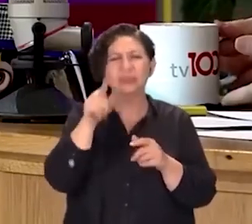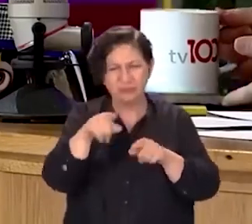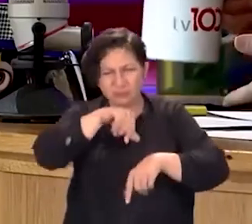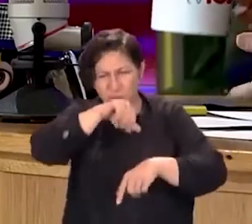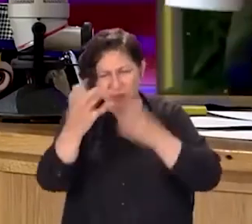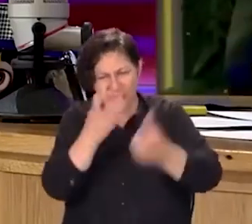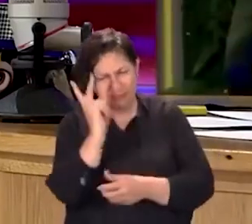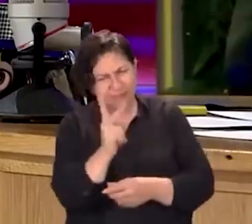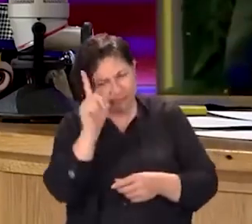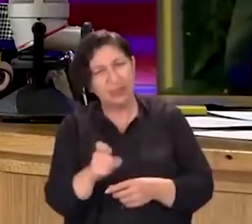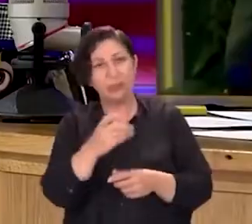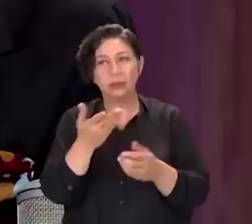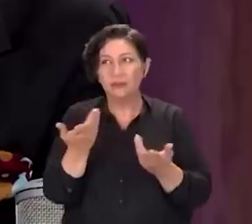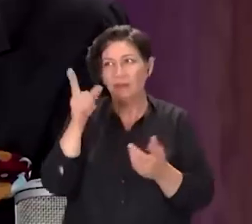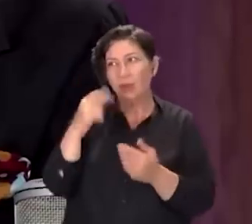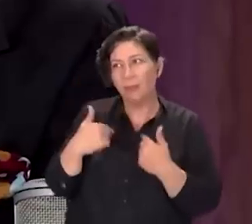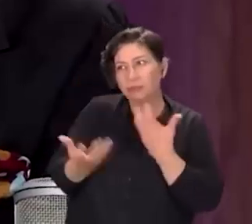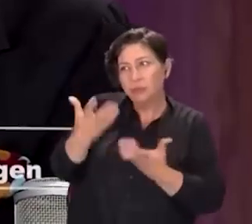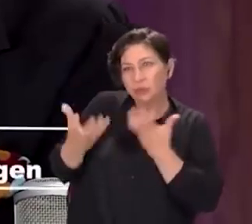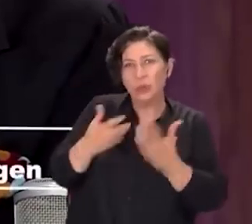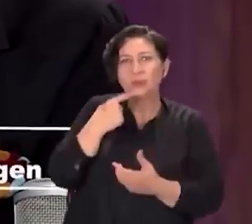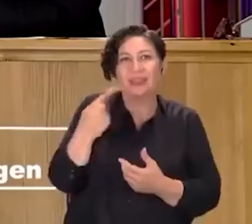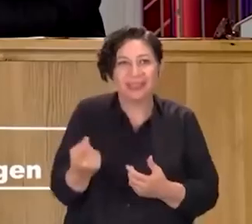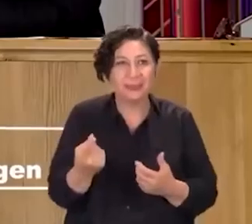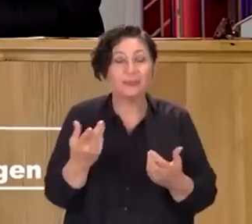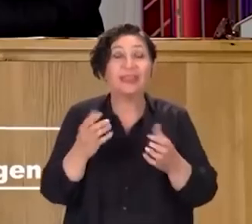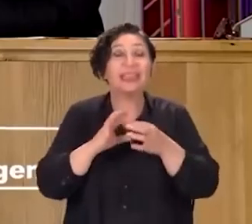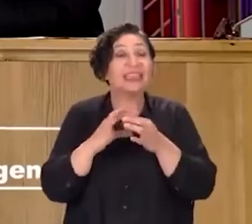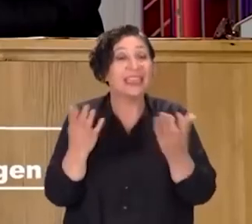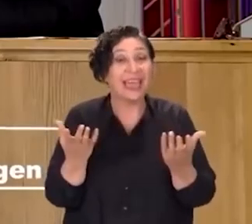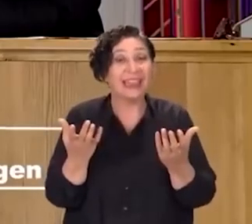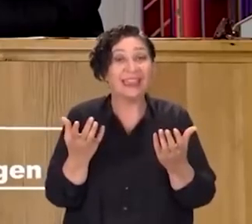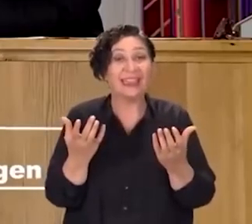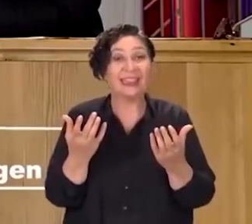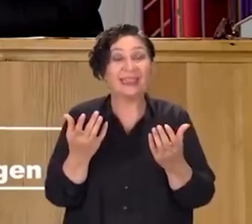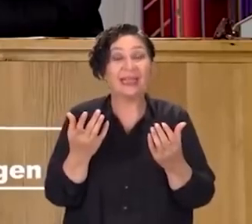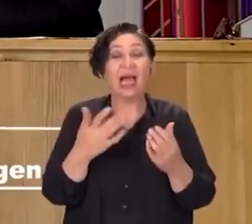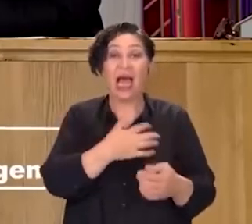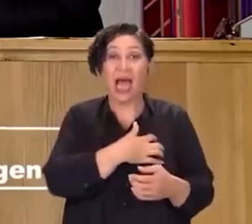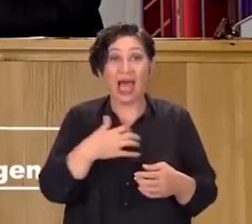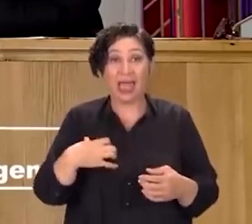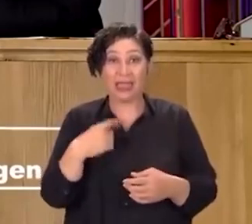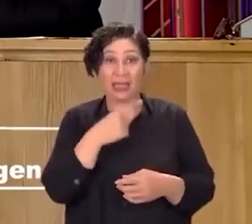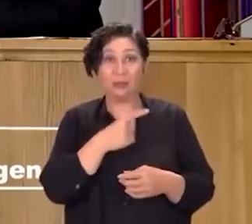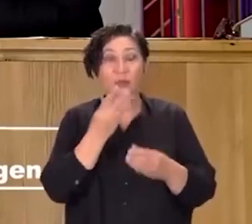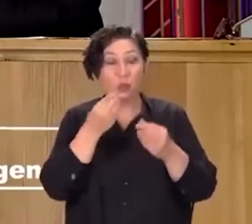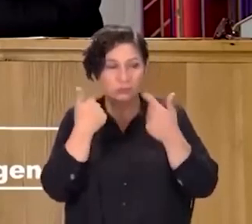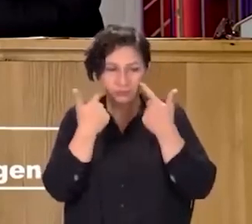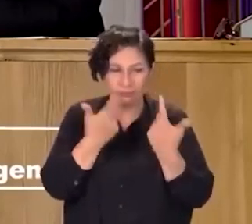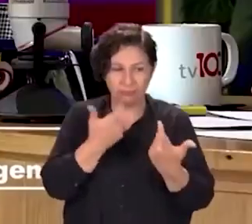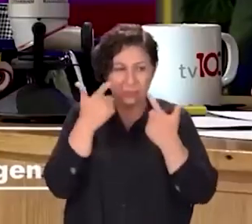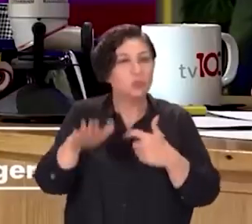sen mi yapıyorsun dedim. Evet. Vallahi ben yapıyorum evet. dedim. Evet. Çünkü annemi çok takip